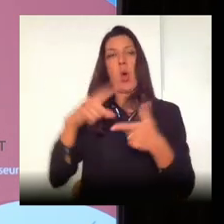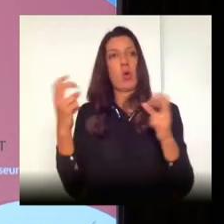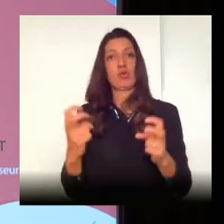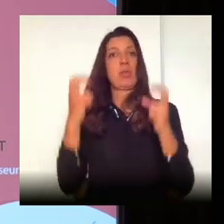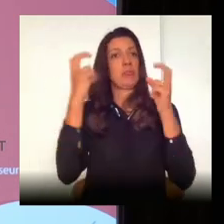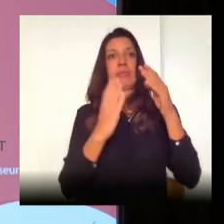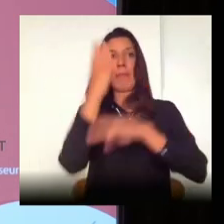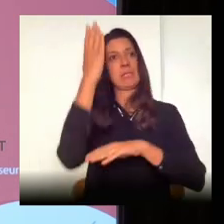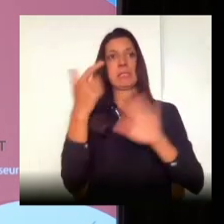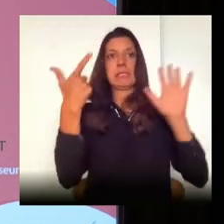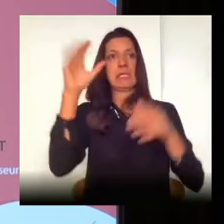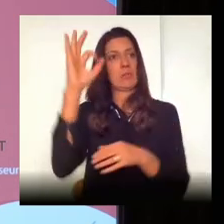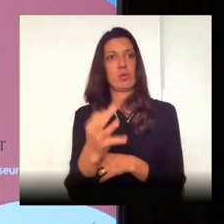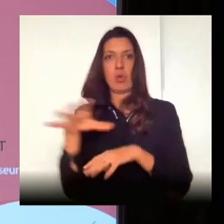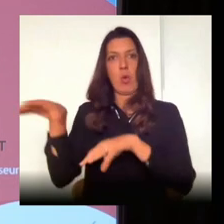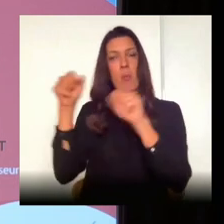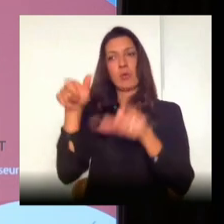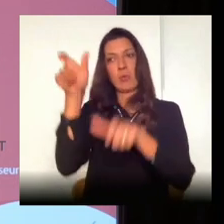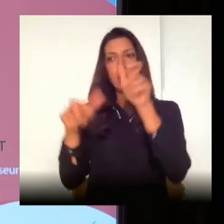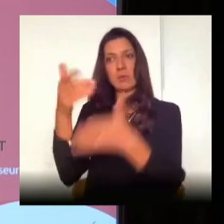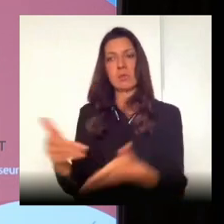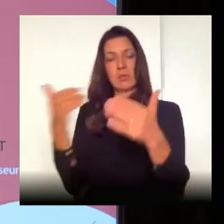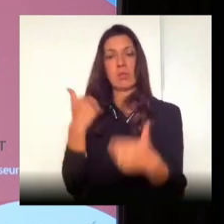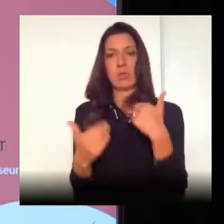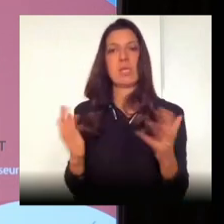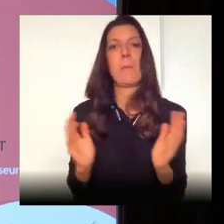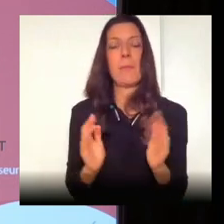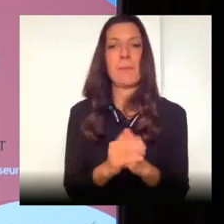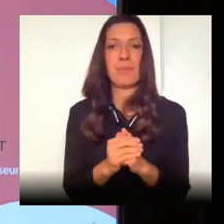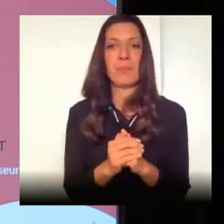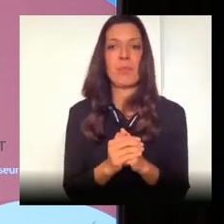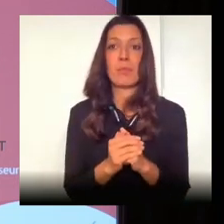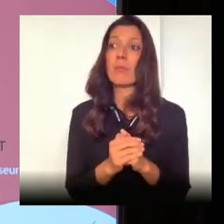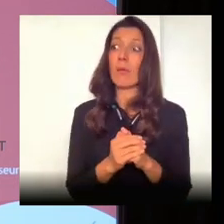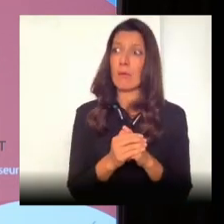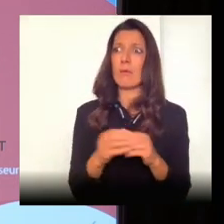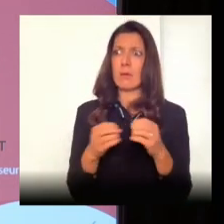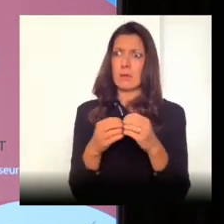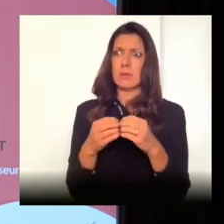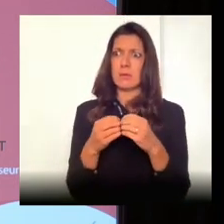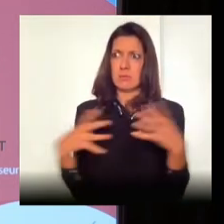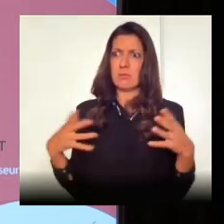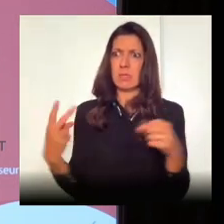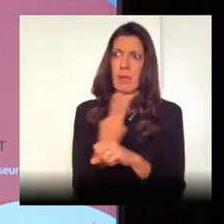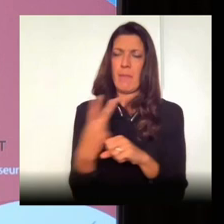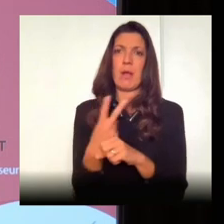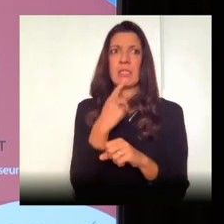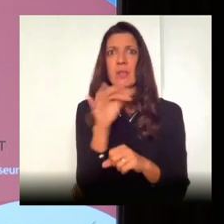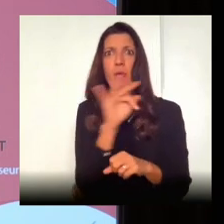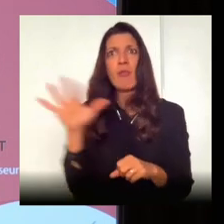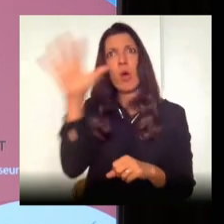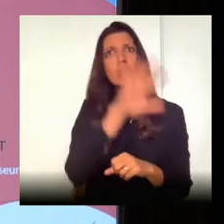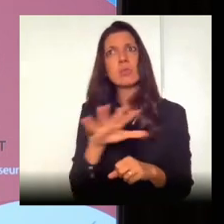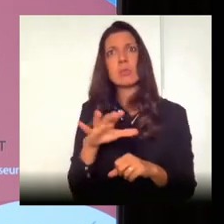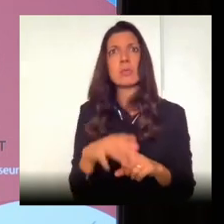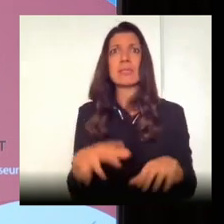de travailleurs, de salariés en situation de handicap. Ça représente du monde. Hein. C'est, sur le périmètre France, ça représente